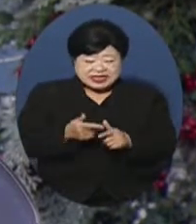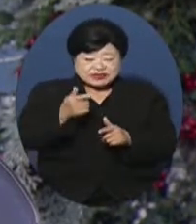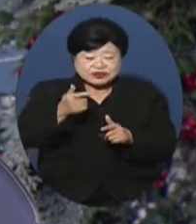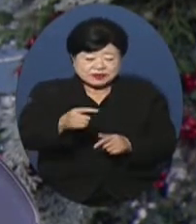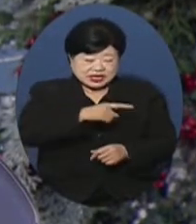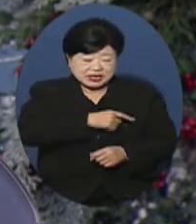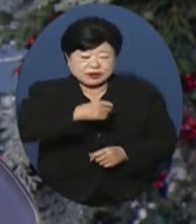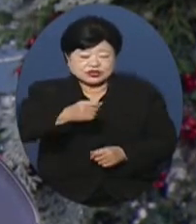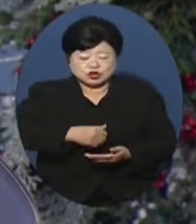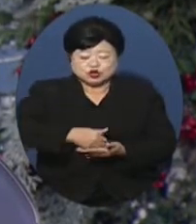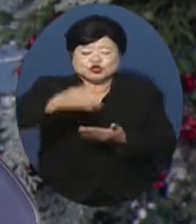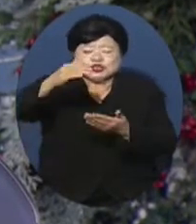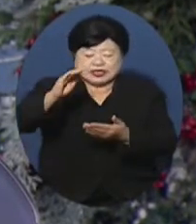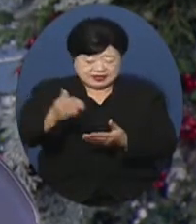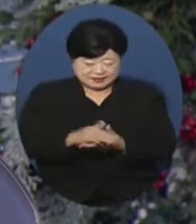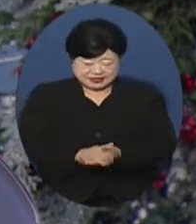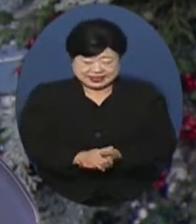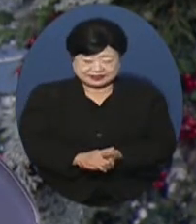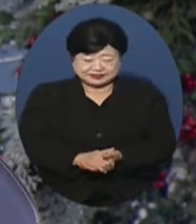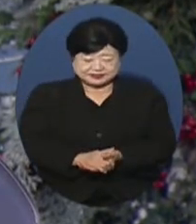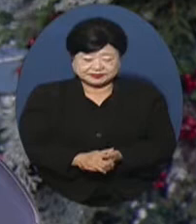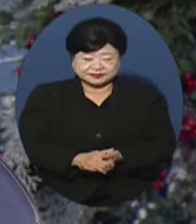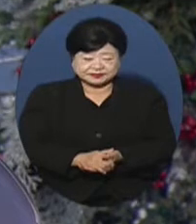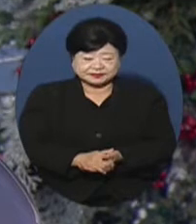쫓아 되어야 합니다